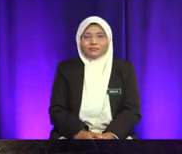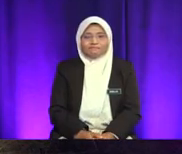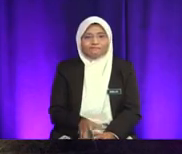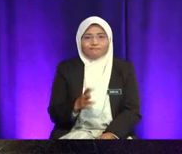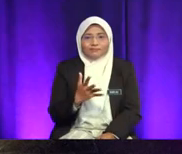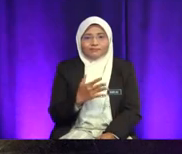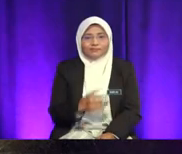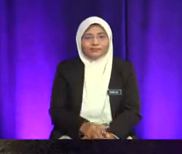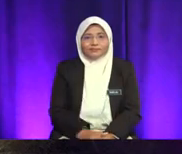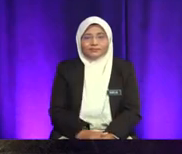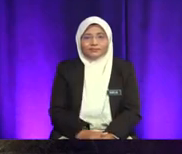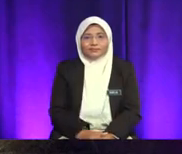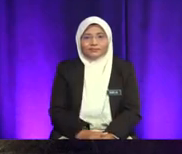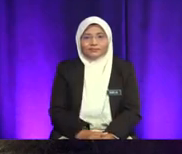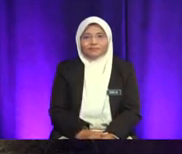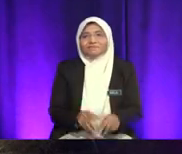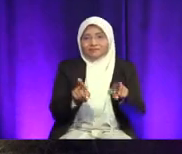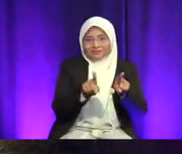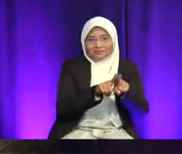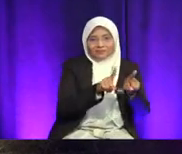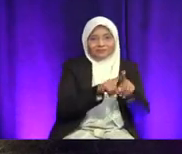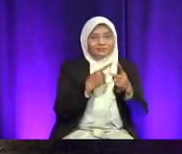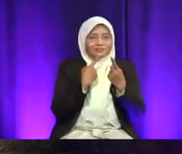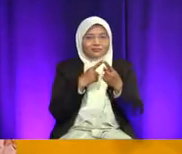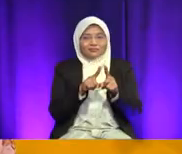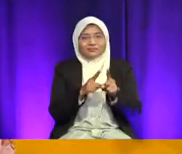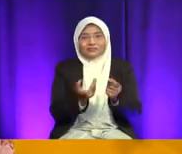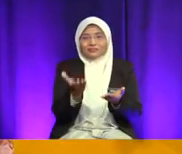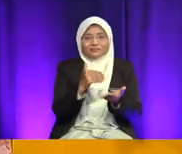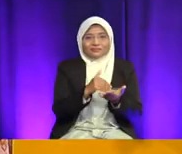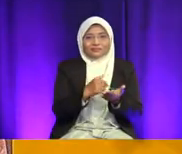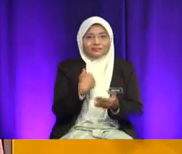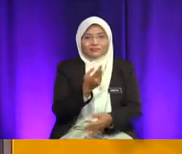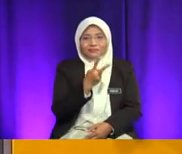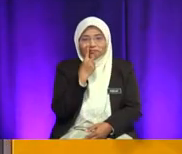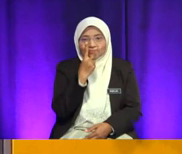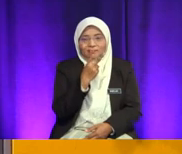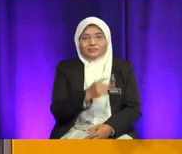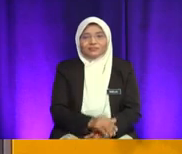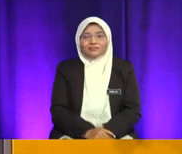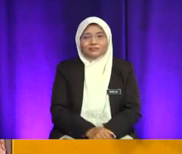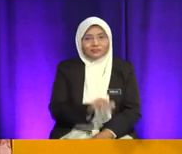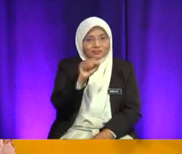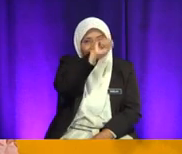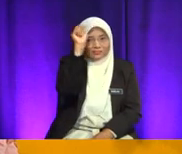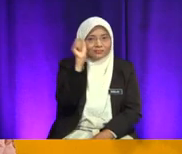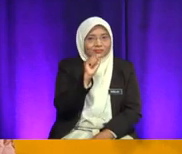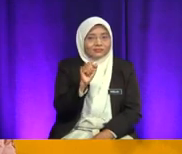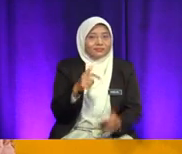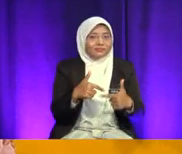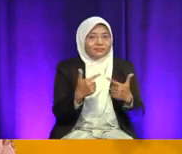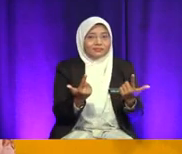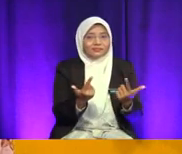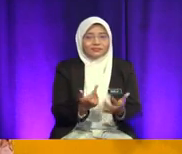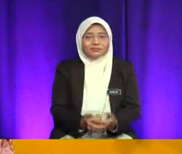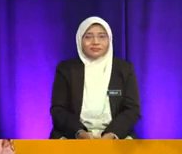Maksudnya Sama aja jawaban Oke seterusnya kita lihat untuk soalan seterusnya